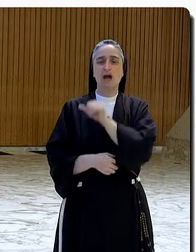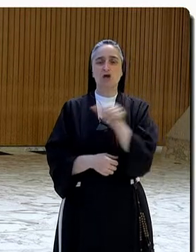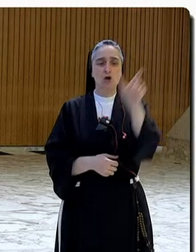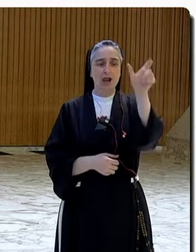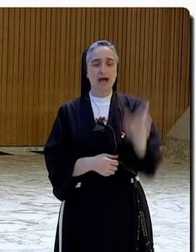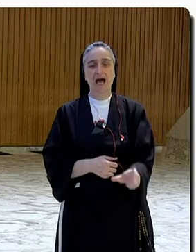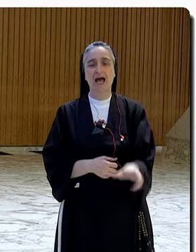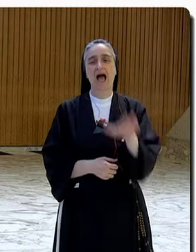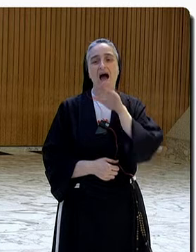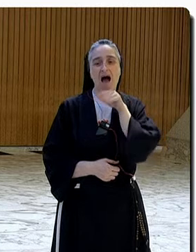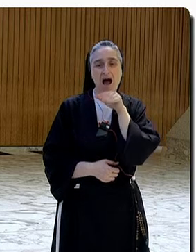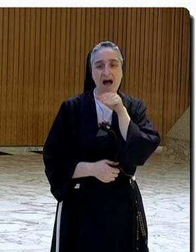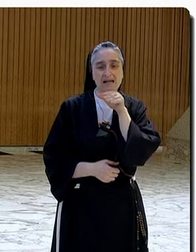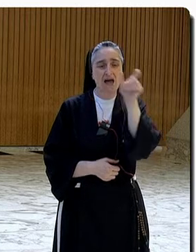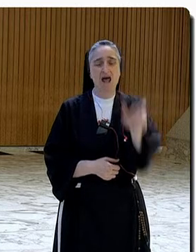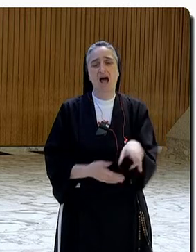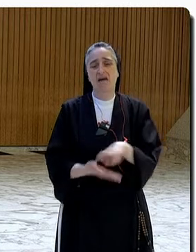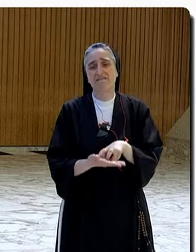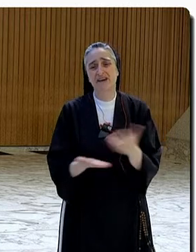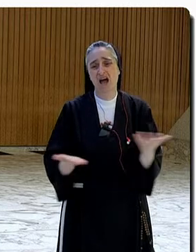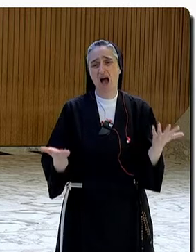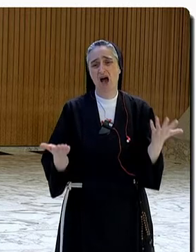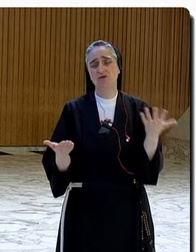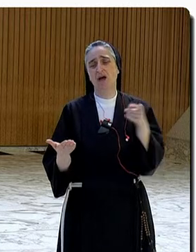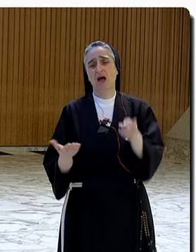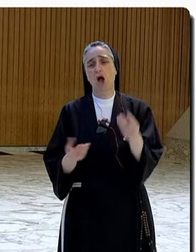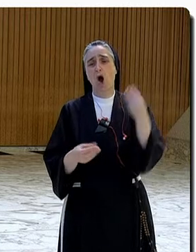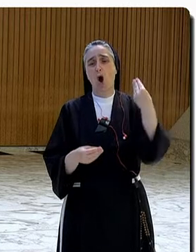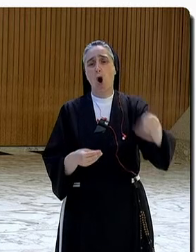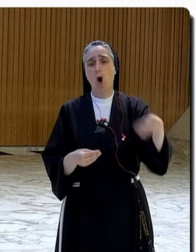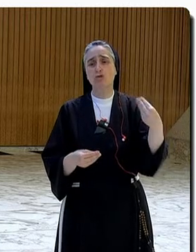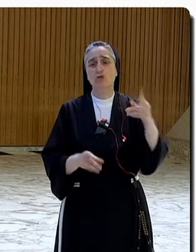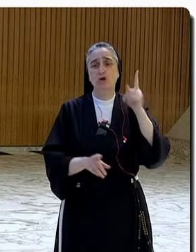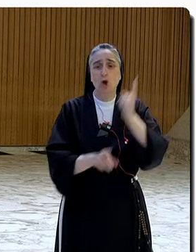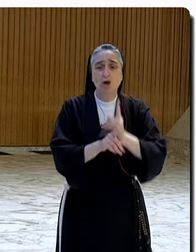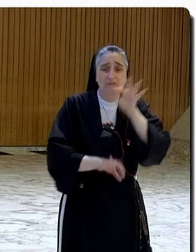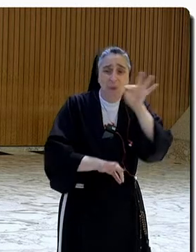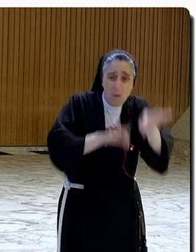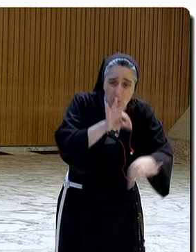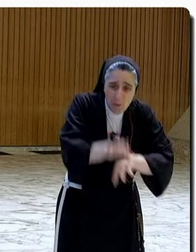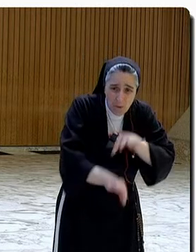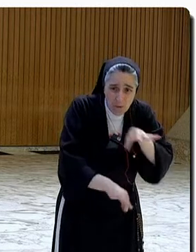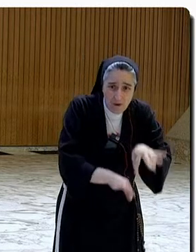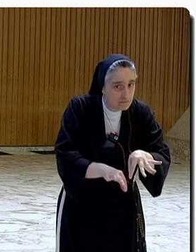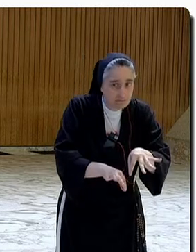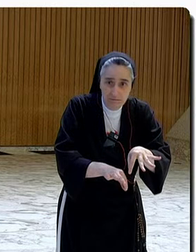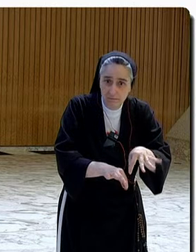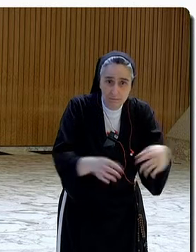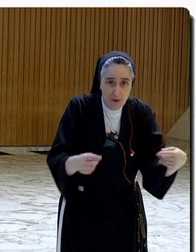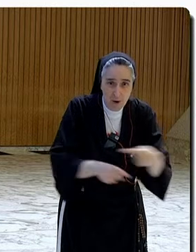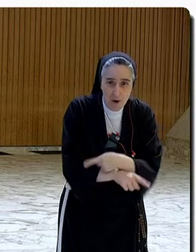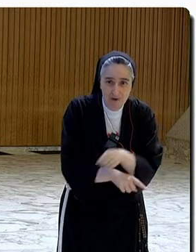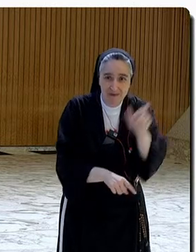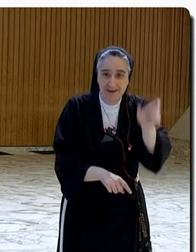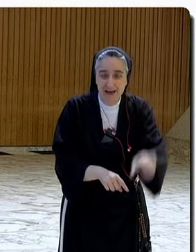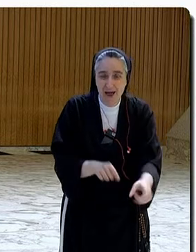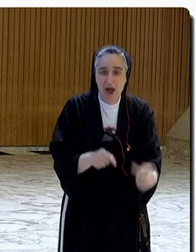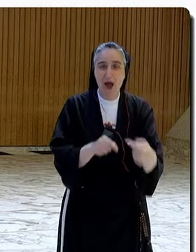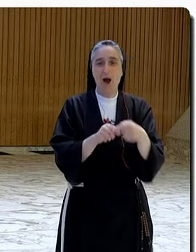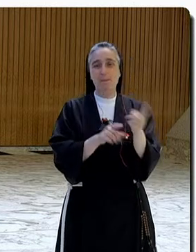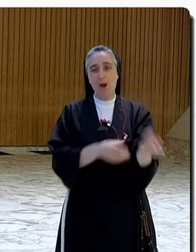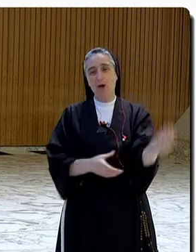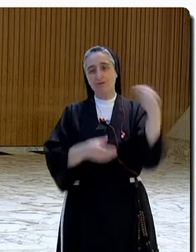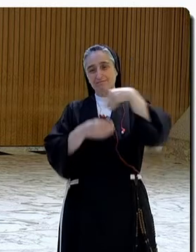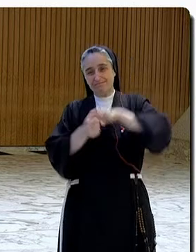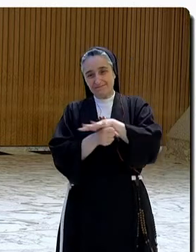semplicemente negli anziani e nei soggetti fragili un oggetto di cura, ma che li veda protagonisti prima di tutto nelle loro